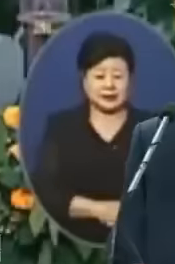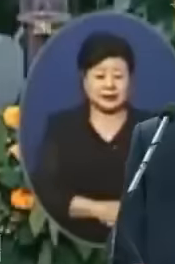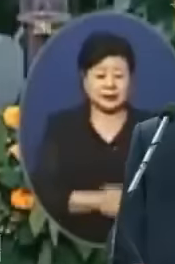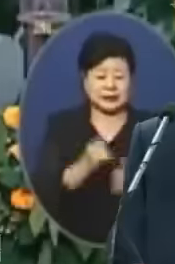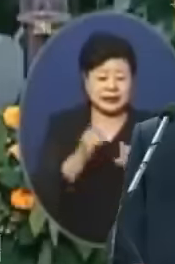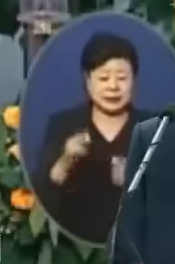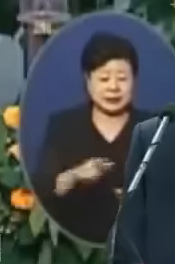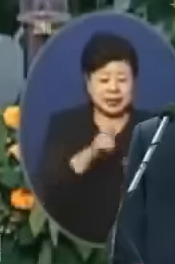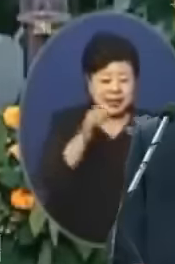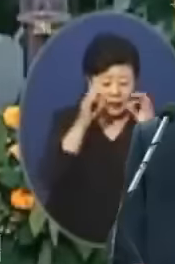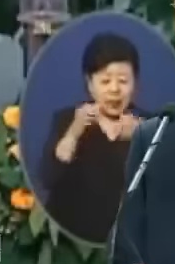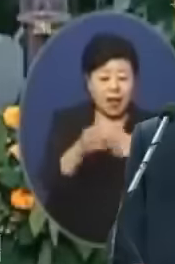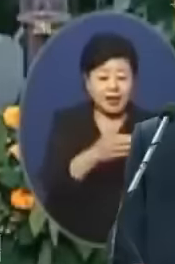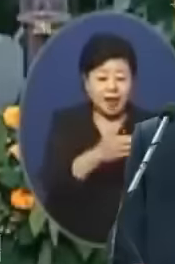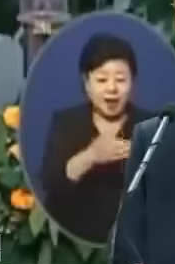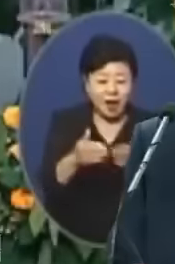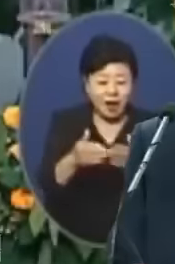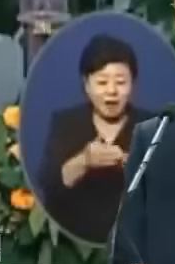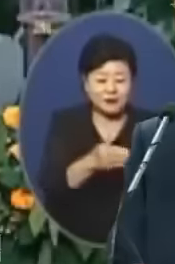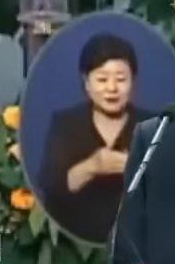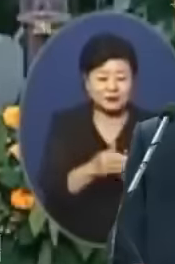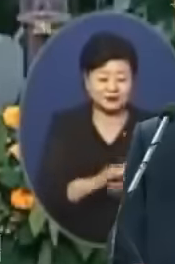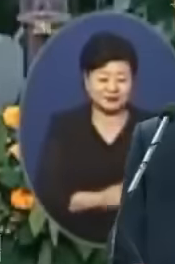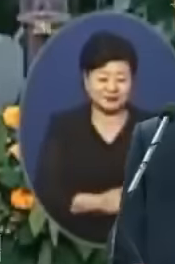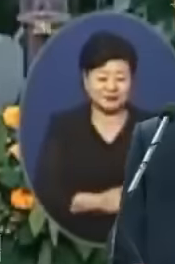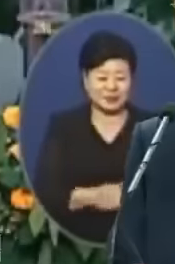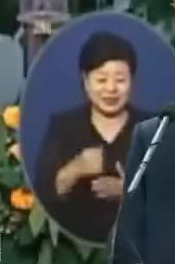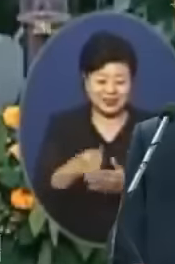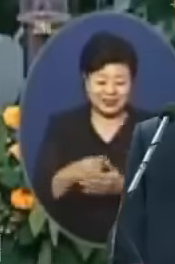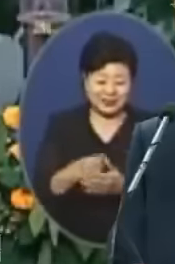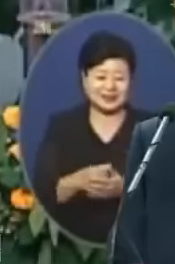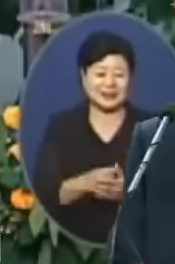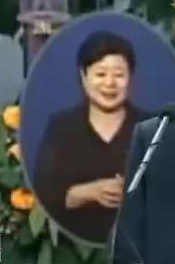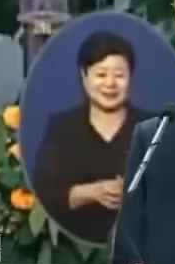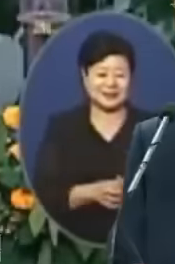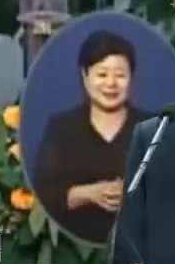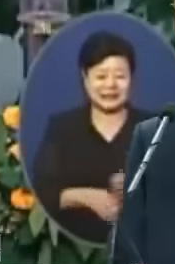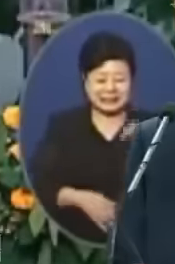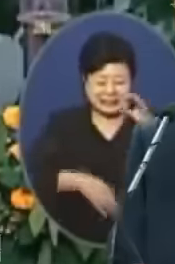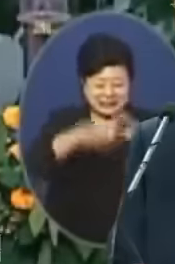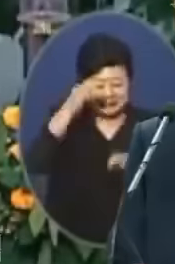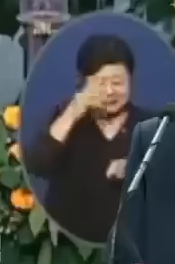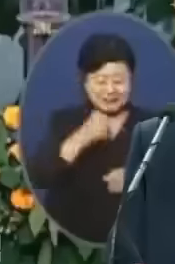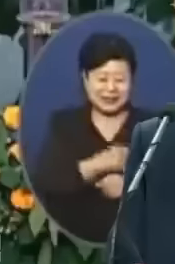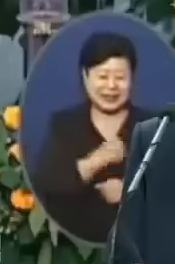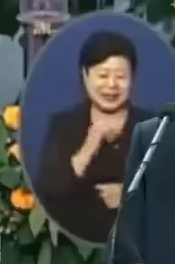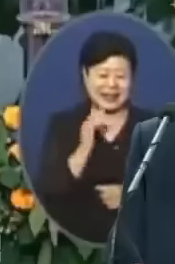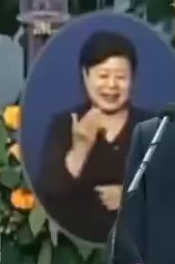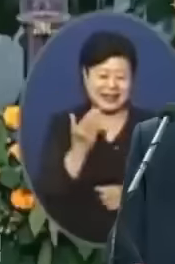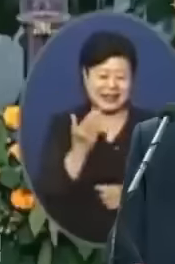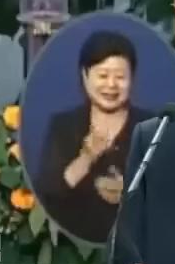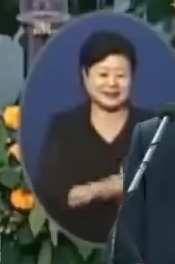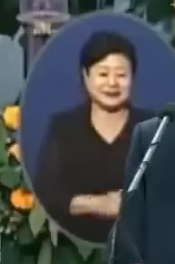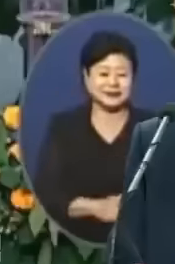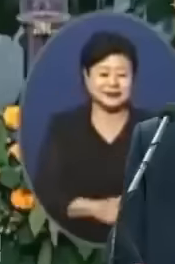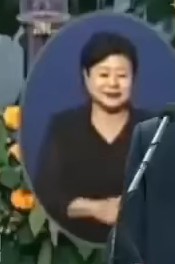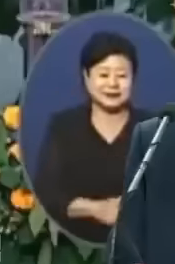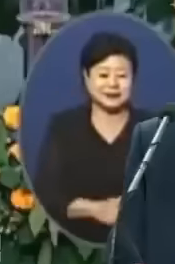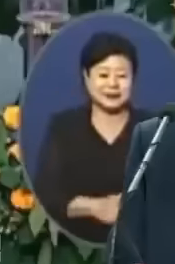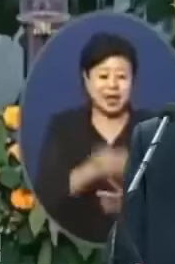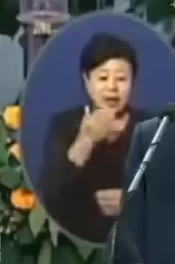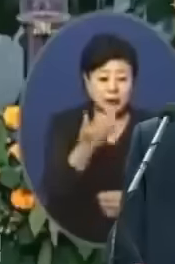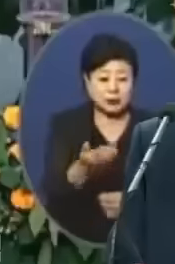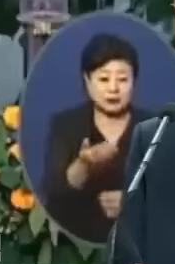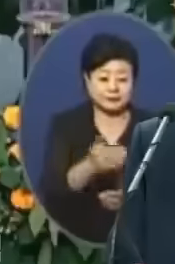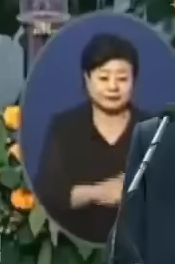우리 인생을 살아가는 경험에 의해서 사물을 판단하면 실수를 하게 되는 것입니다.